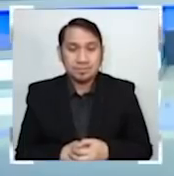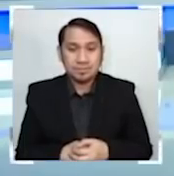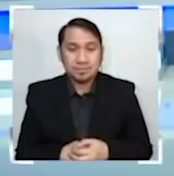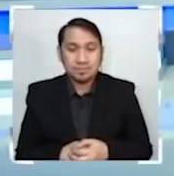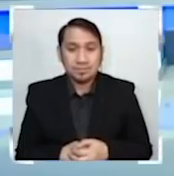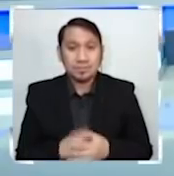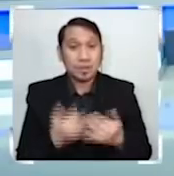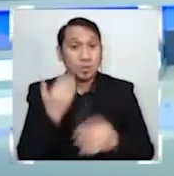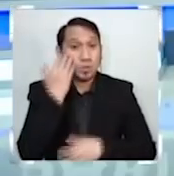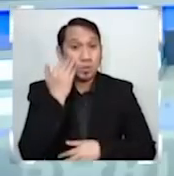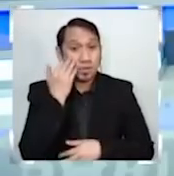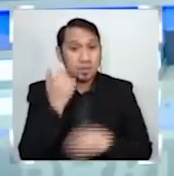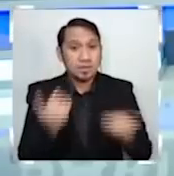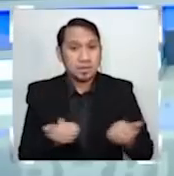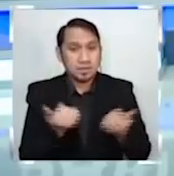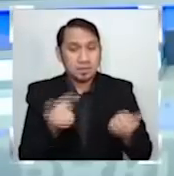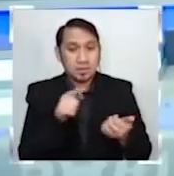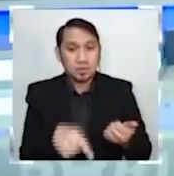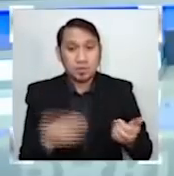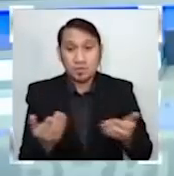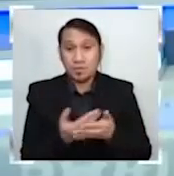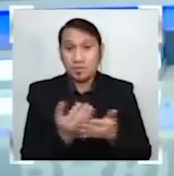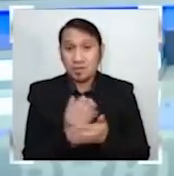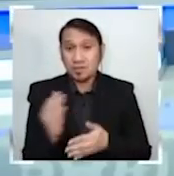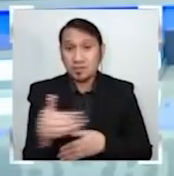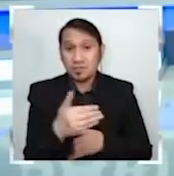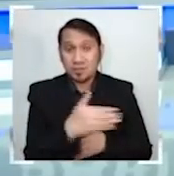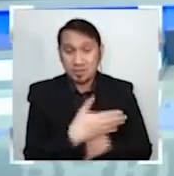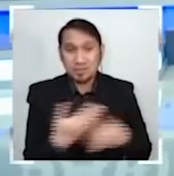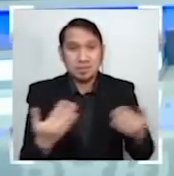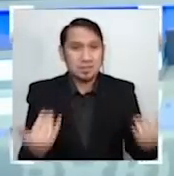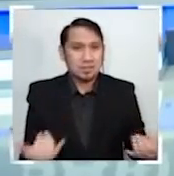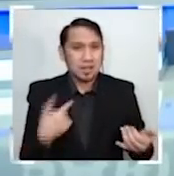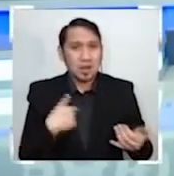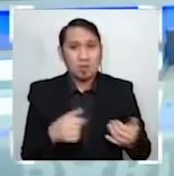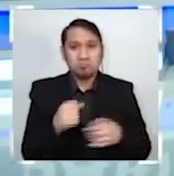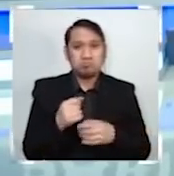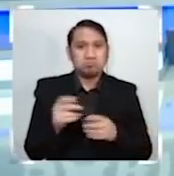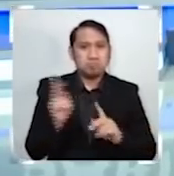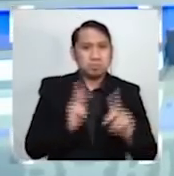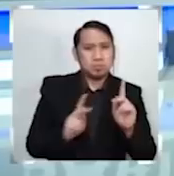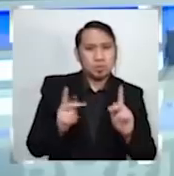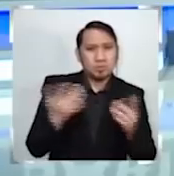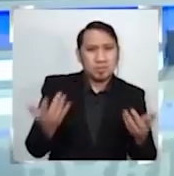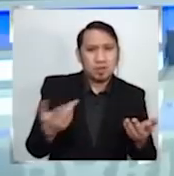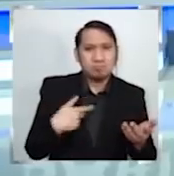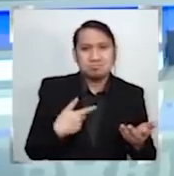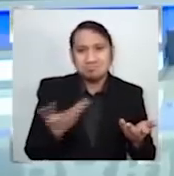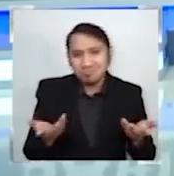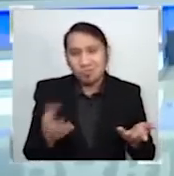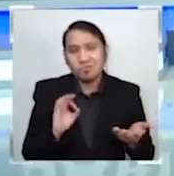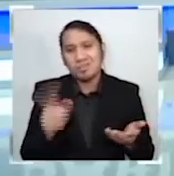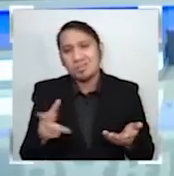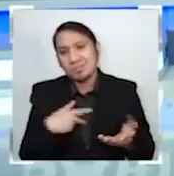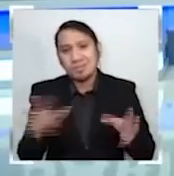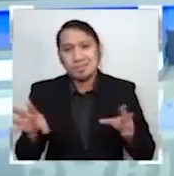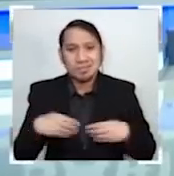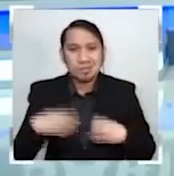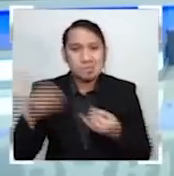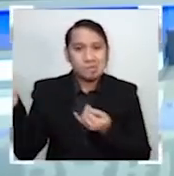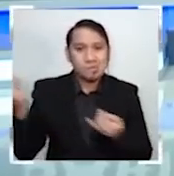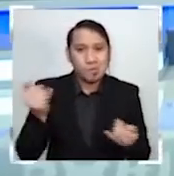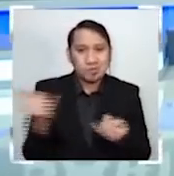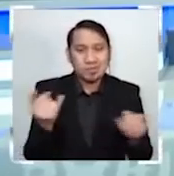Kulang po ang supply ng sariwang isda sa bansa, kaya ang ilang mamimili, no choice, kundi imported na frozen ang bilhin kahit mas